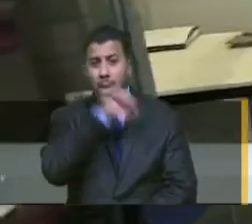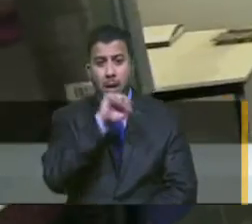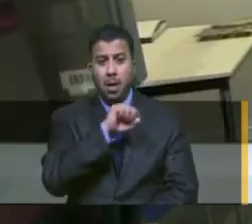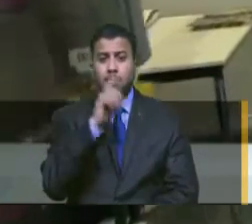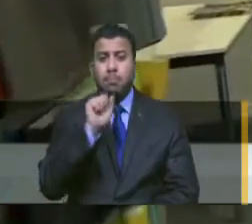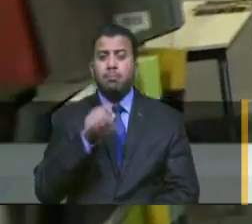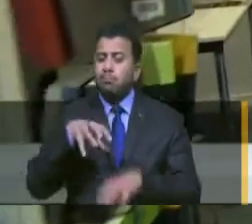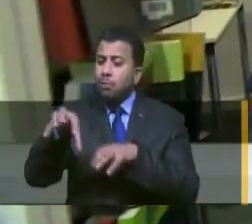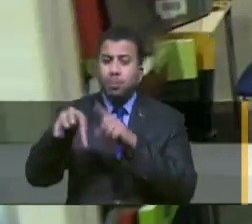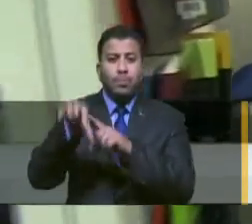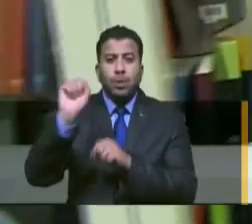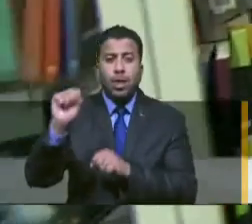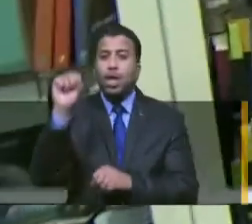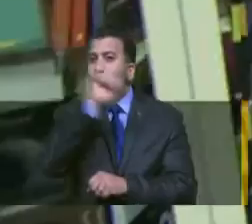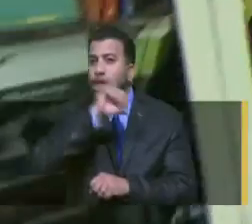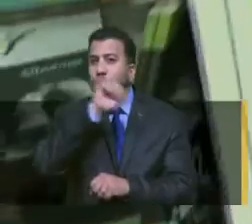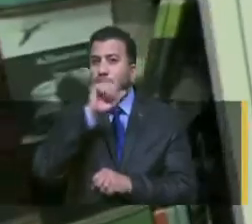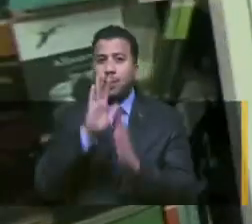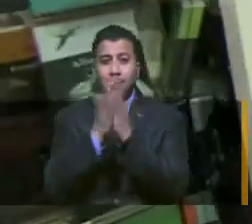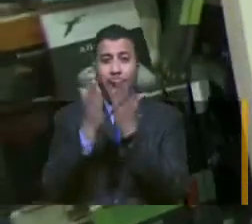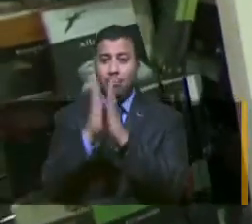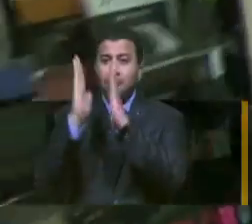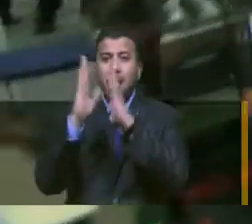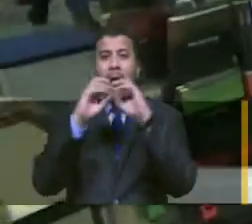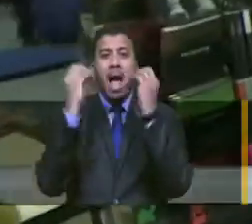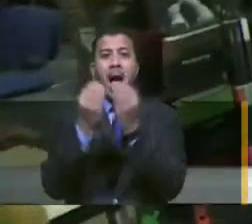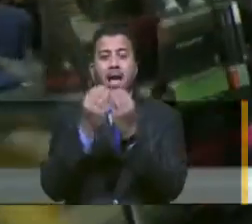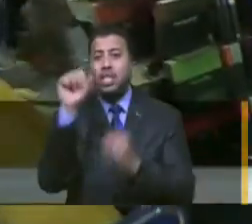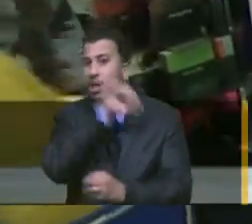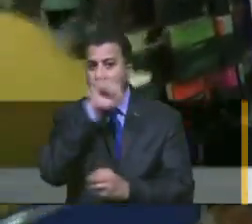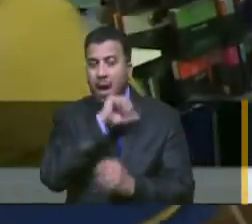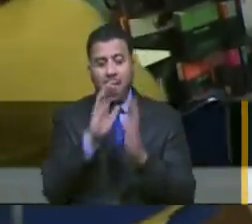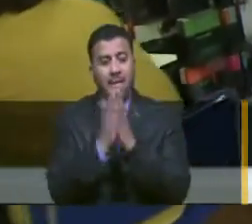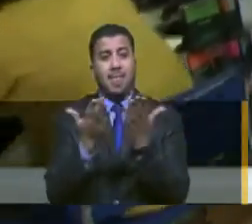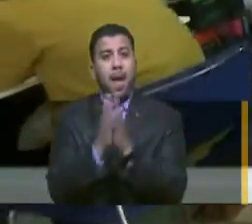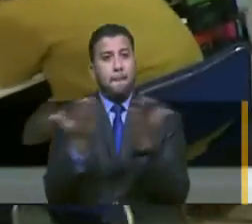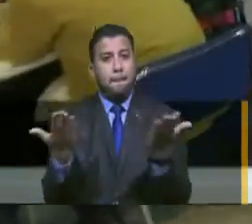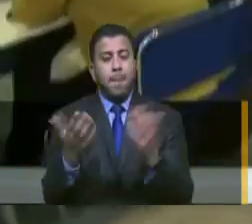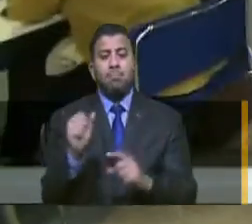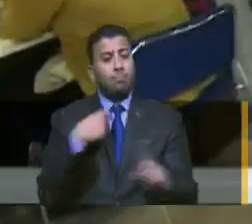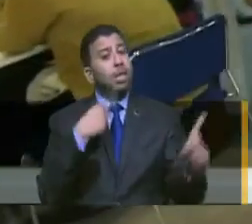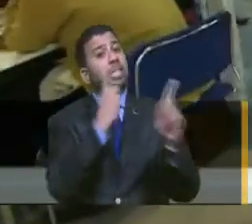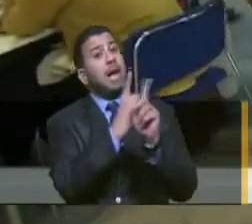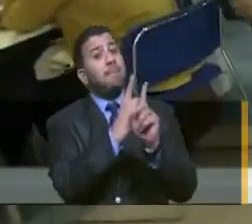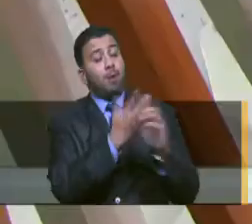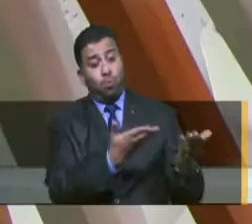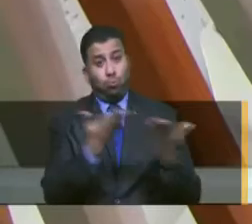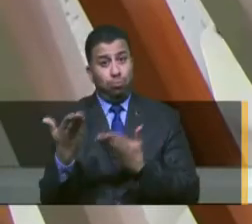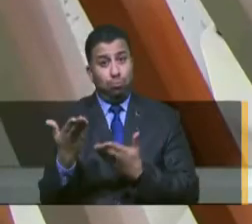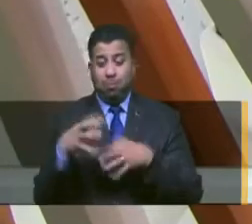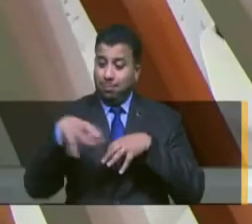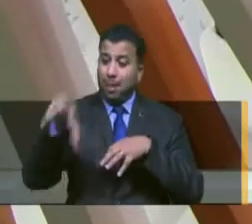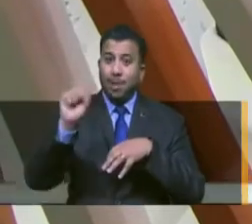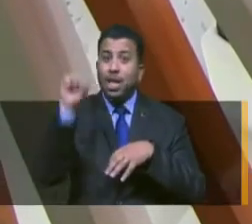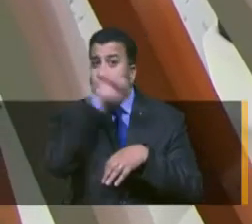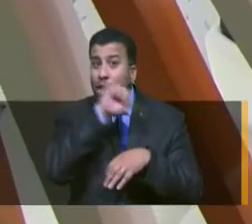الشارقة منصة إمارة الشارقة ممثلة بهيئة الشارقة للكتاب. وكان في استقبال سموه لدى وصوله جناح